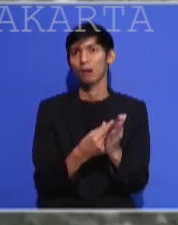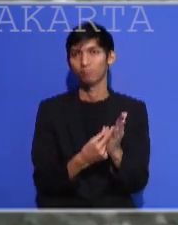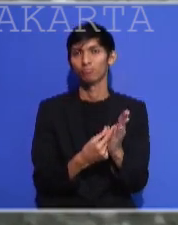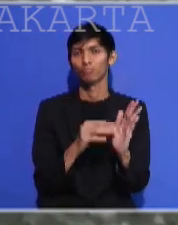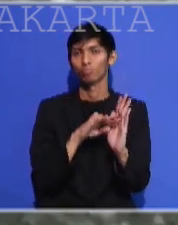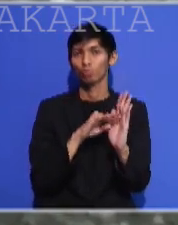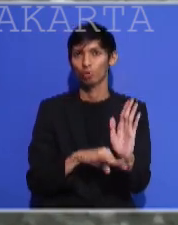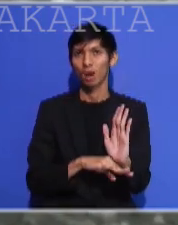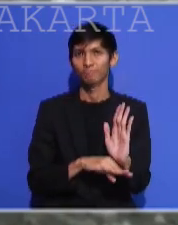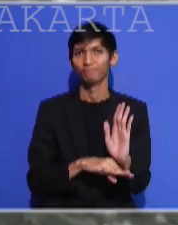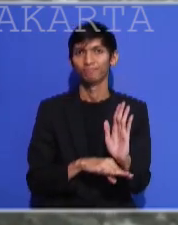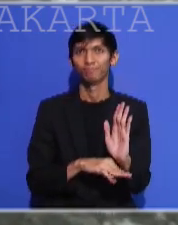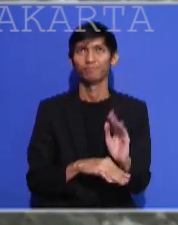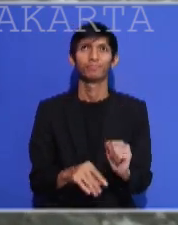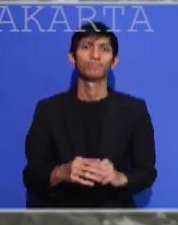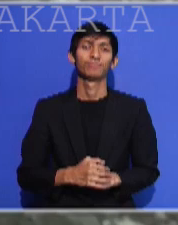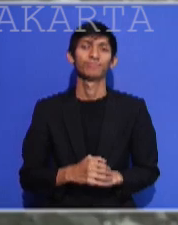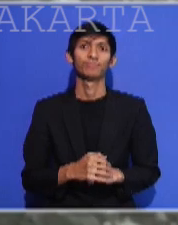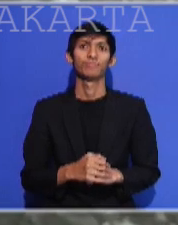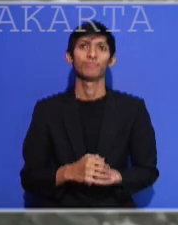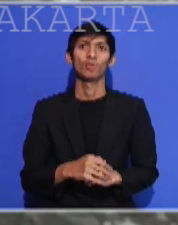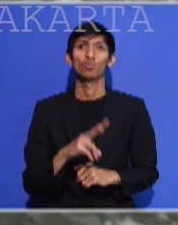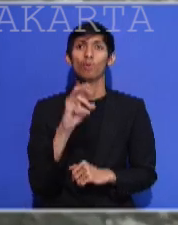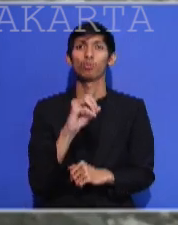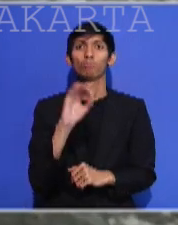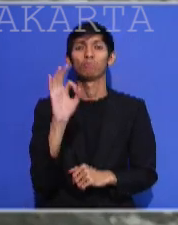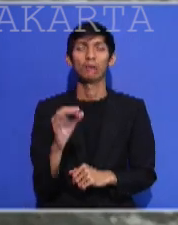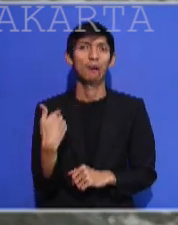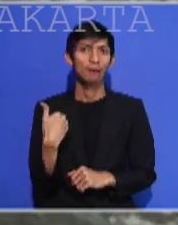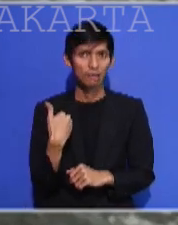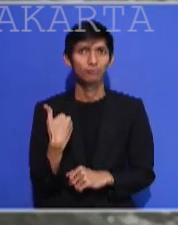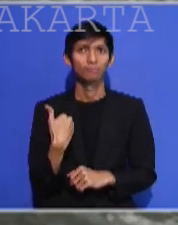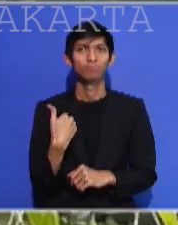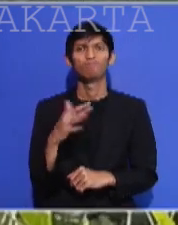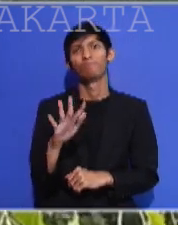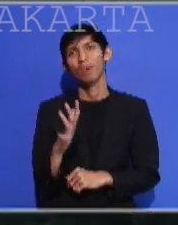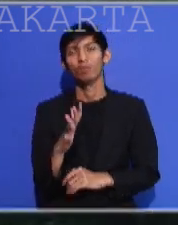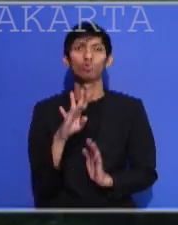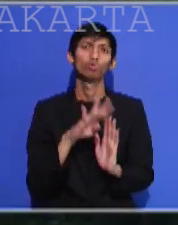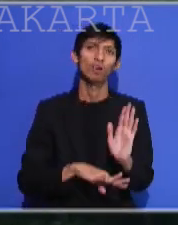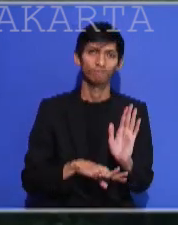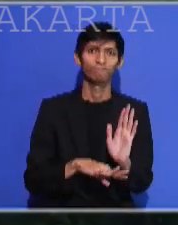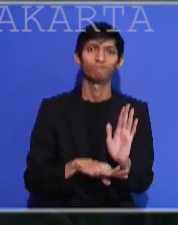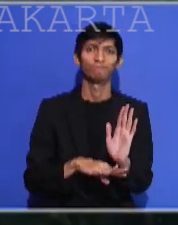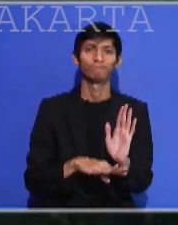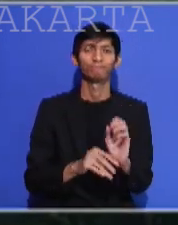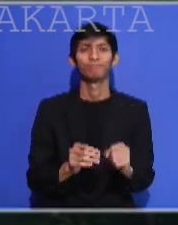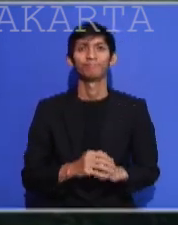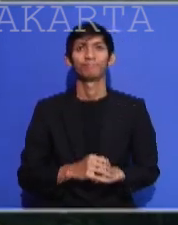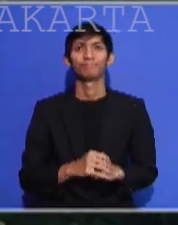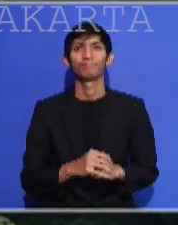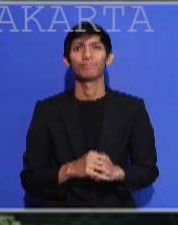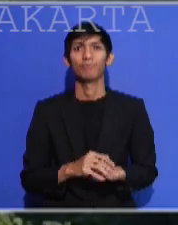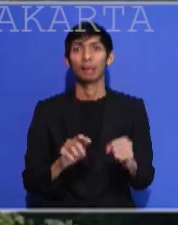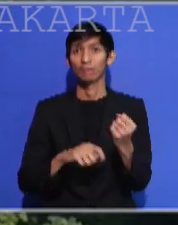kalau 20%an ada jadi ya cukup lumayan penurunan menyikapi hal ini